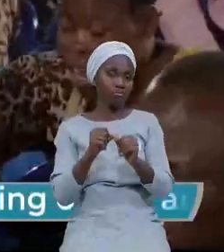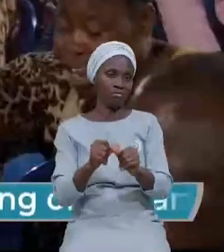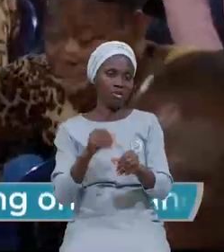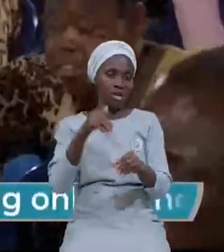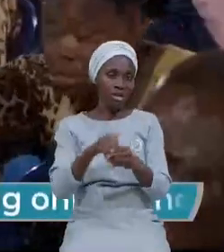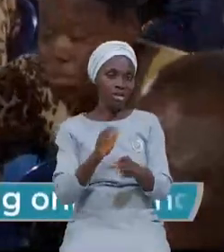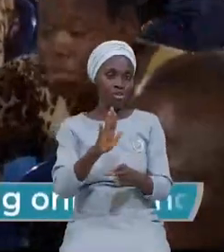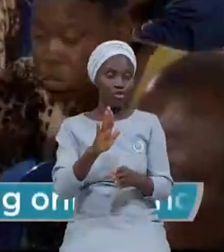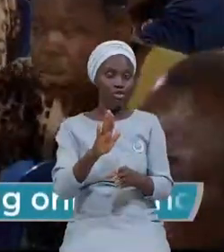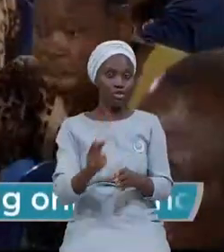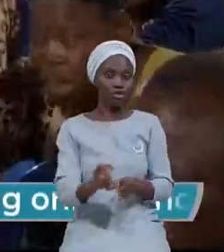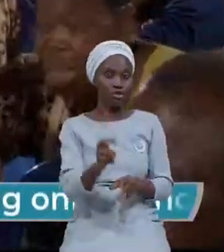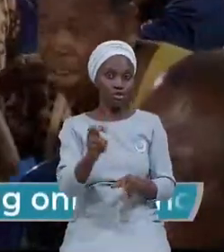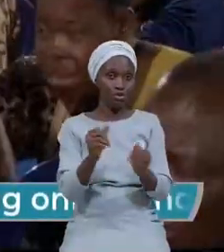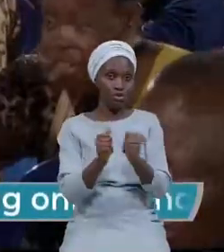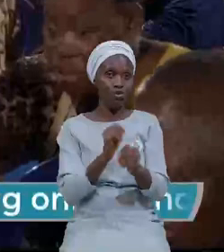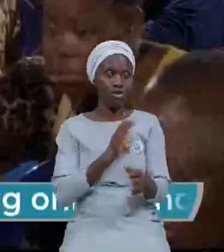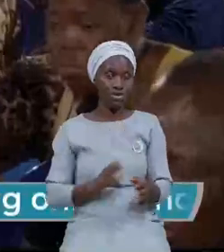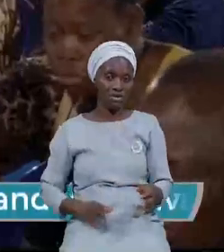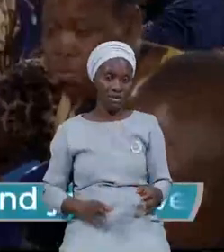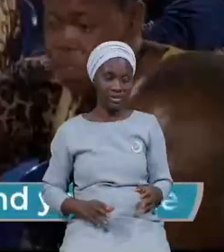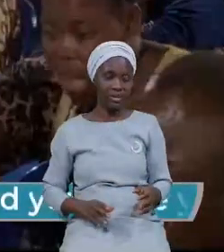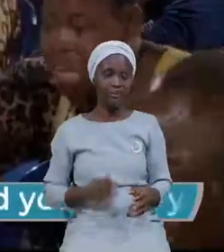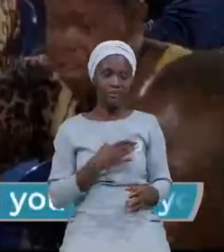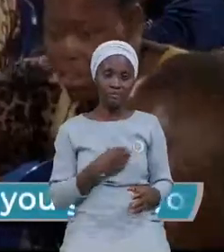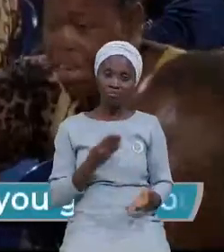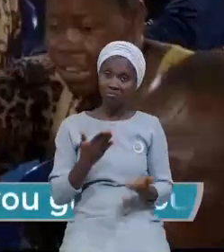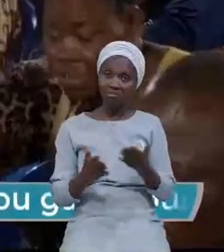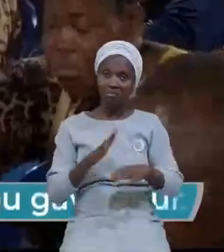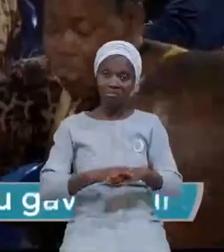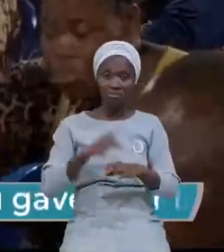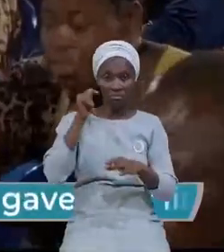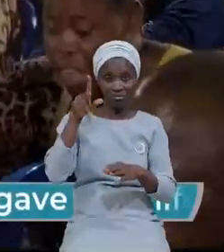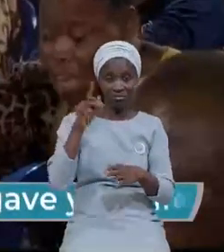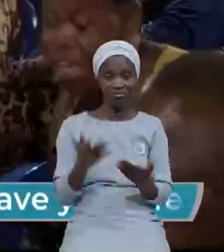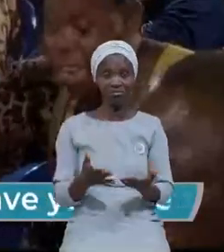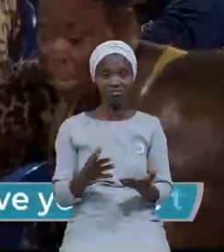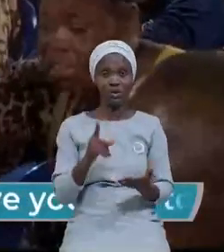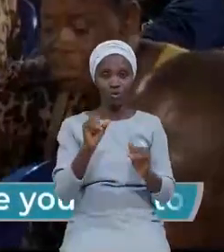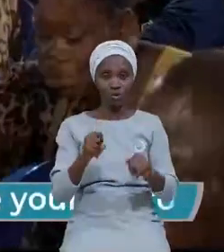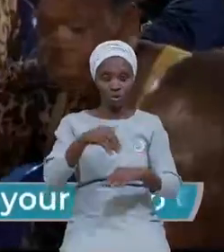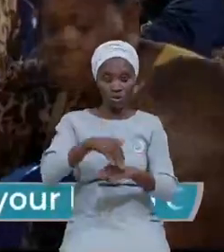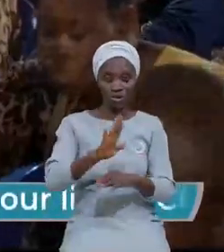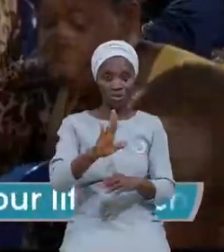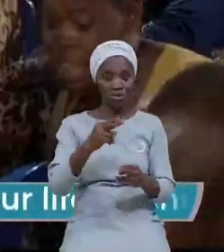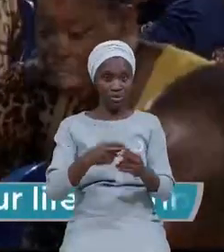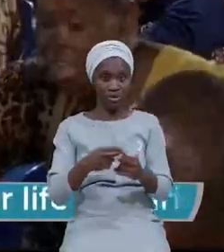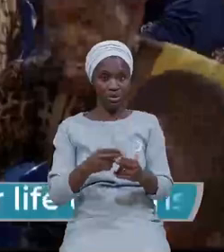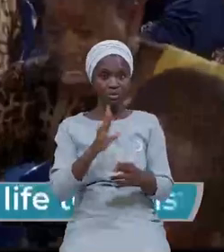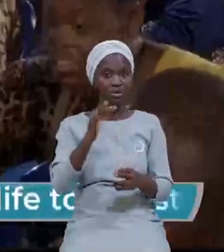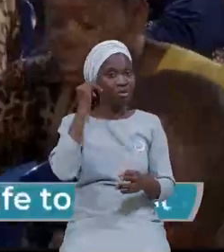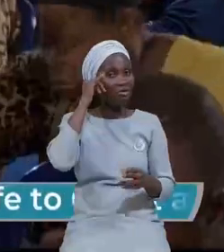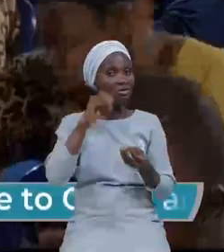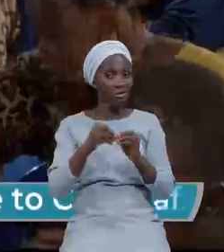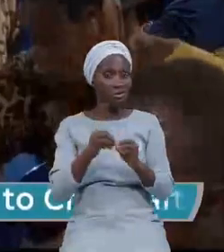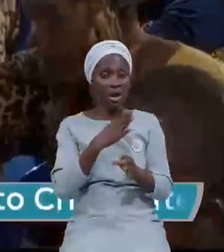Christ si vous suivez la radio la télévision et vous avez donné votre nom au Seigneur il y a des numéros qui vous seront